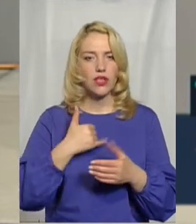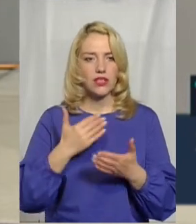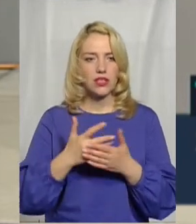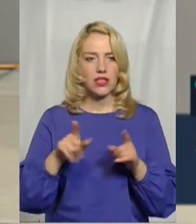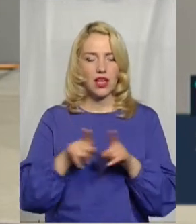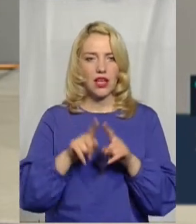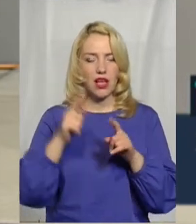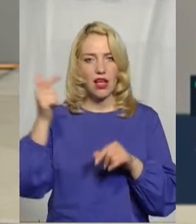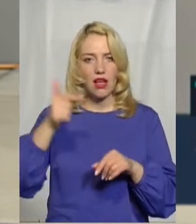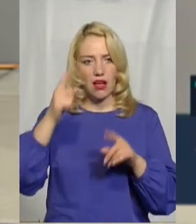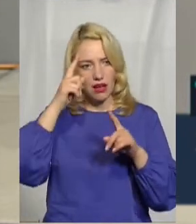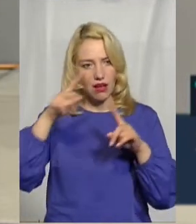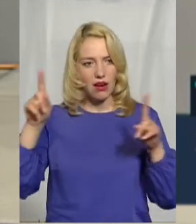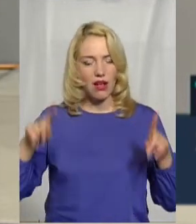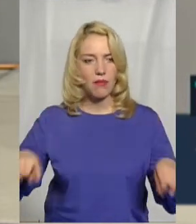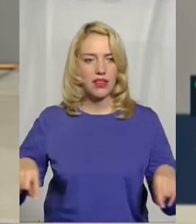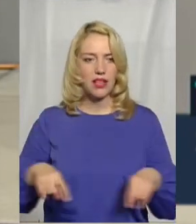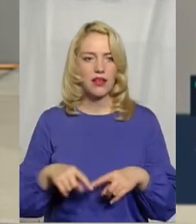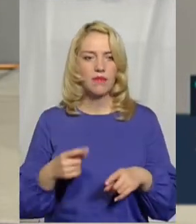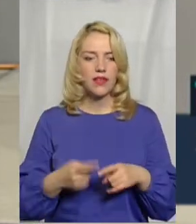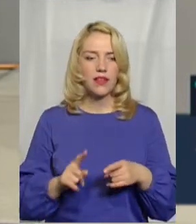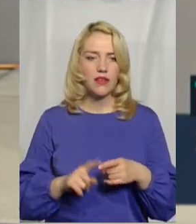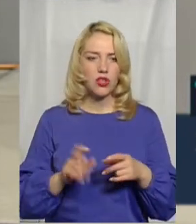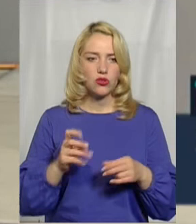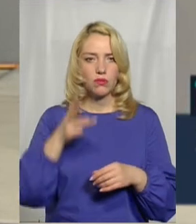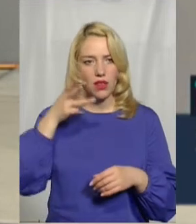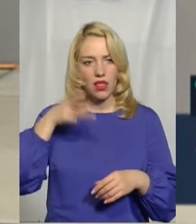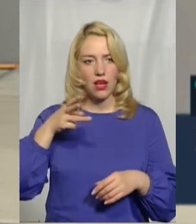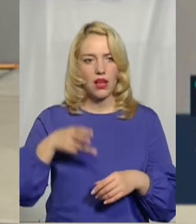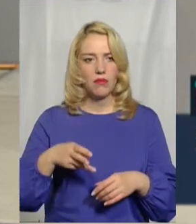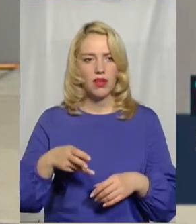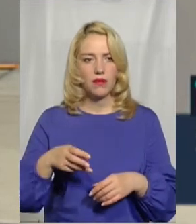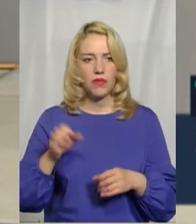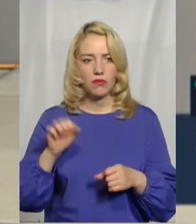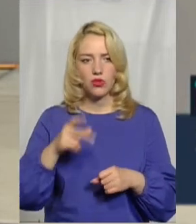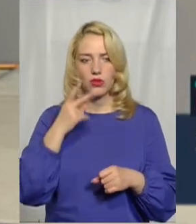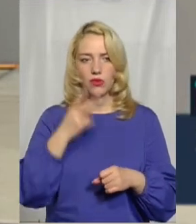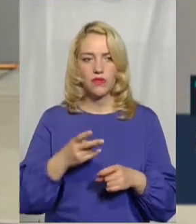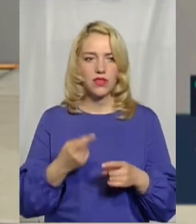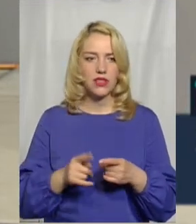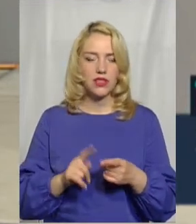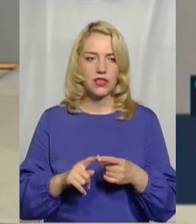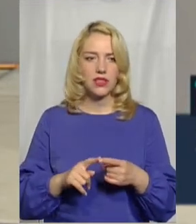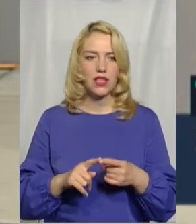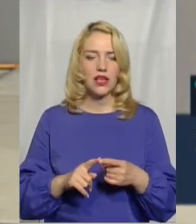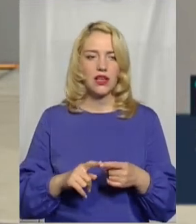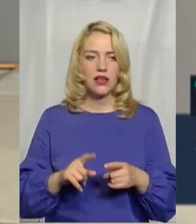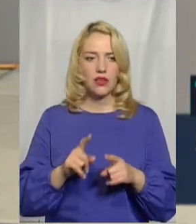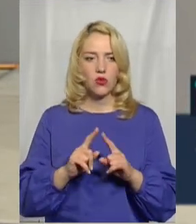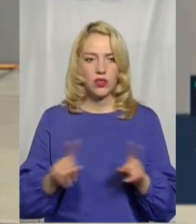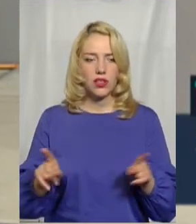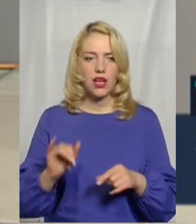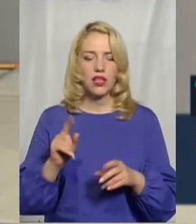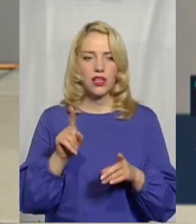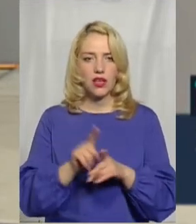вона чорно-біла. Можете, якщо навести камеру, можна подивитися оця грамота. Унікальна. Далі